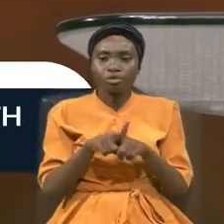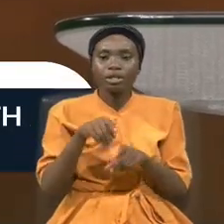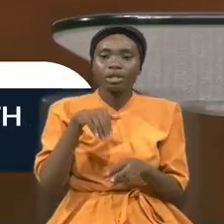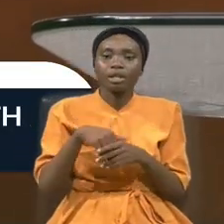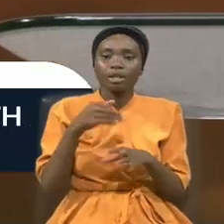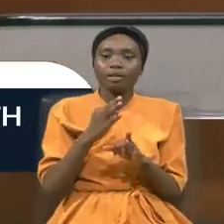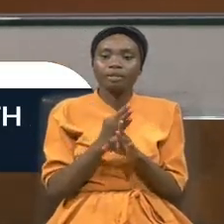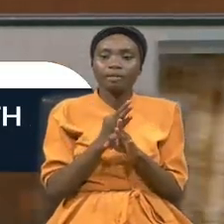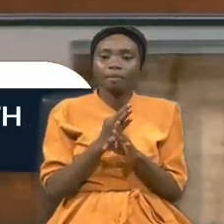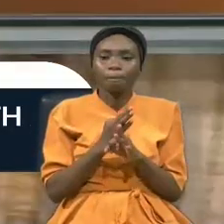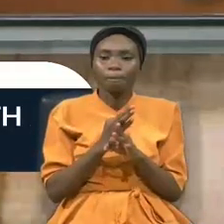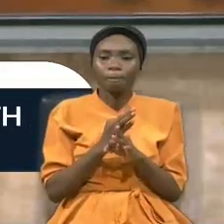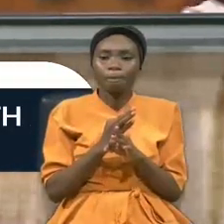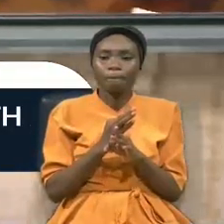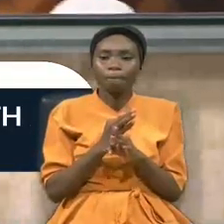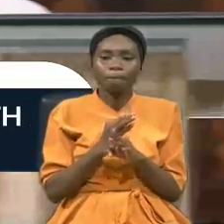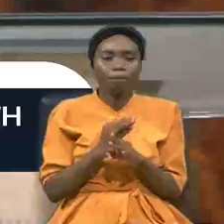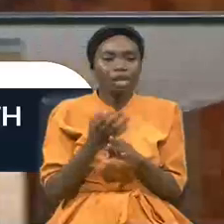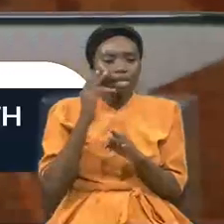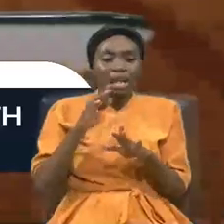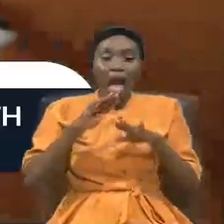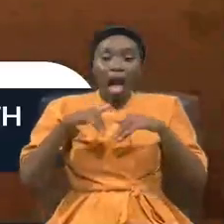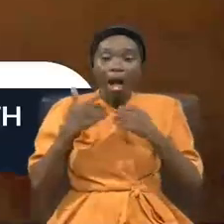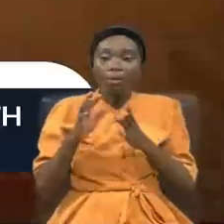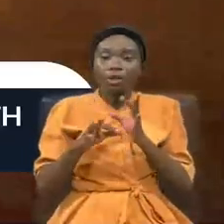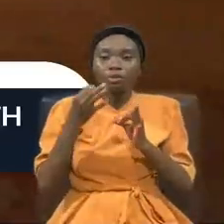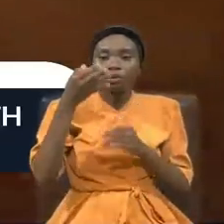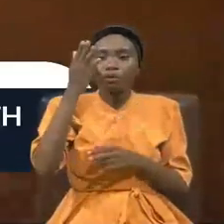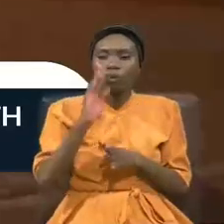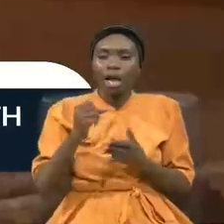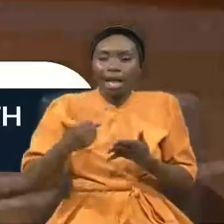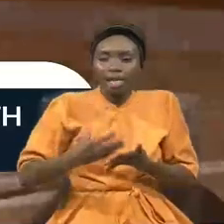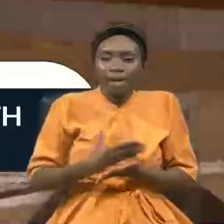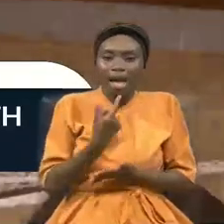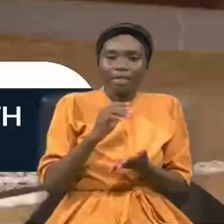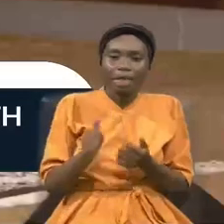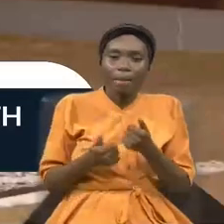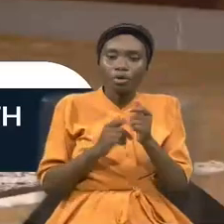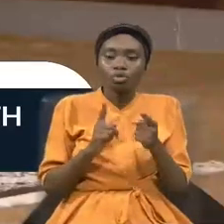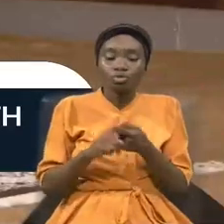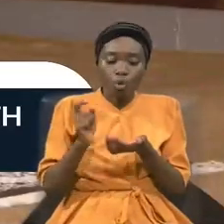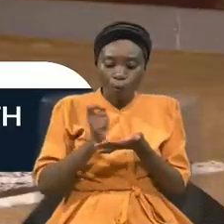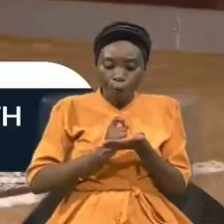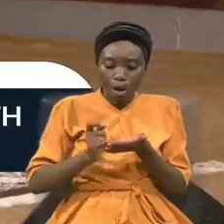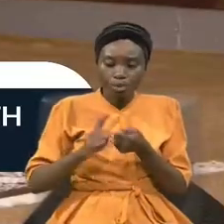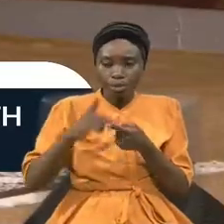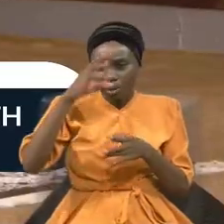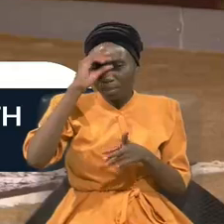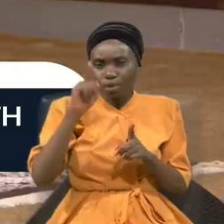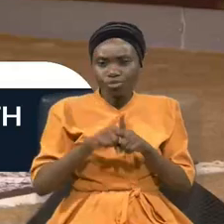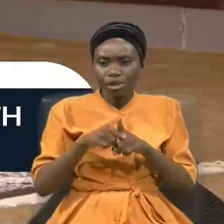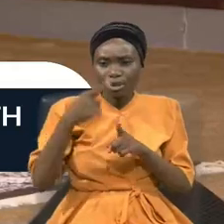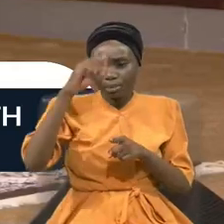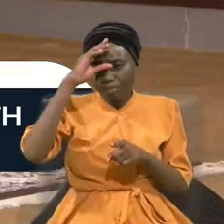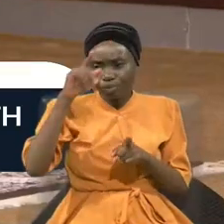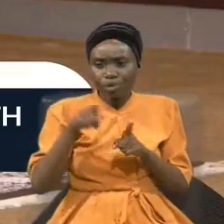la foi. Voyons comment l'Esprit de Dieu a inspiré les apôtres pour écrire aux frères. Les frères,